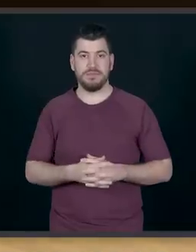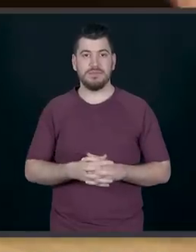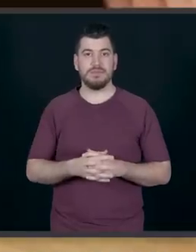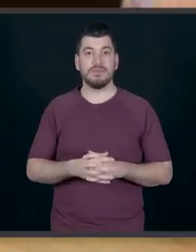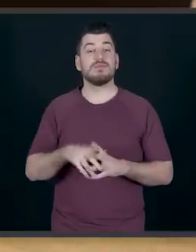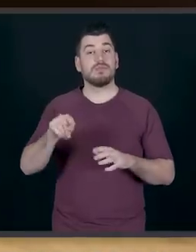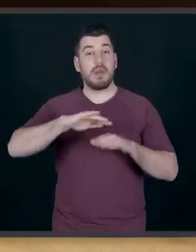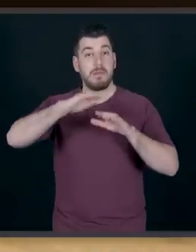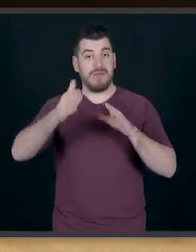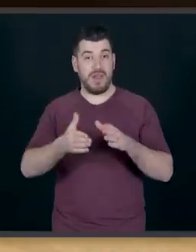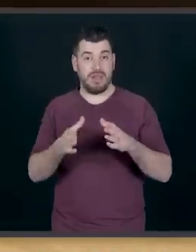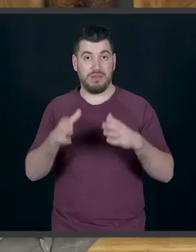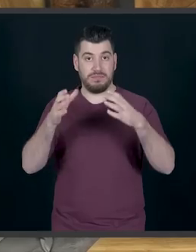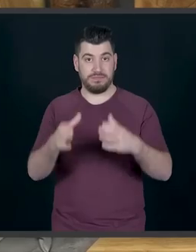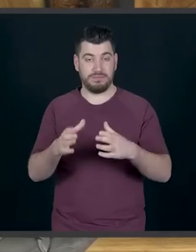Καλύπτουμε με βράνι.